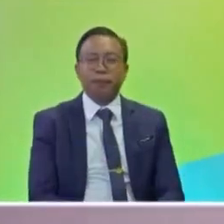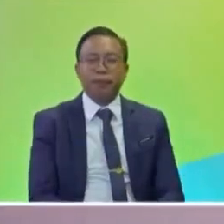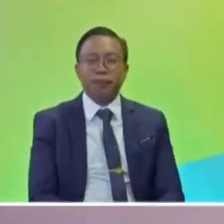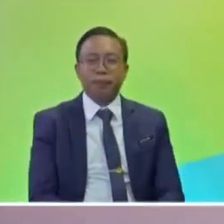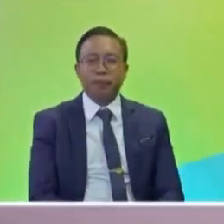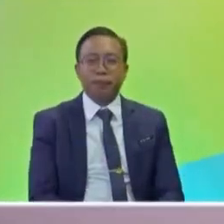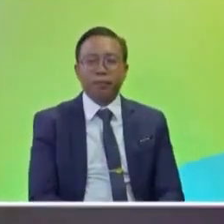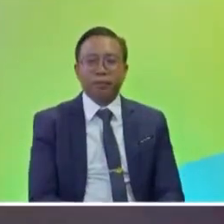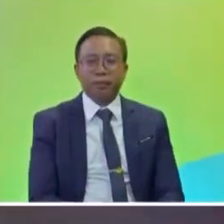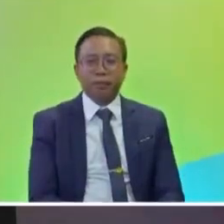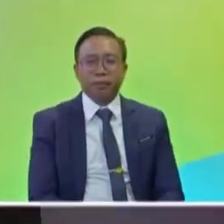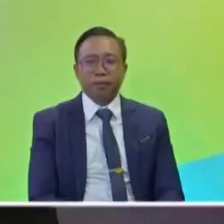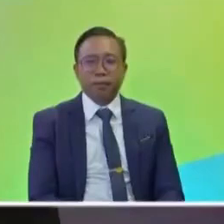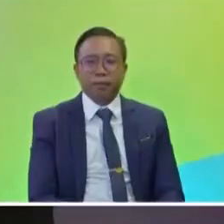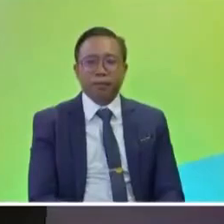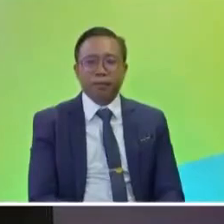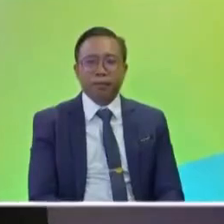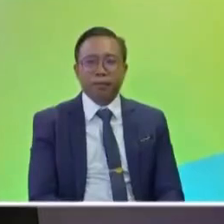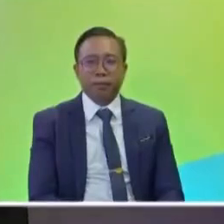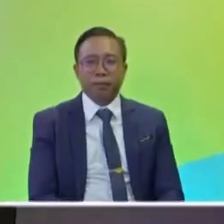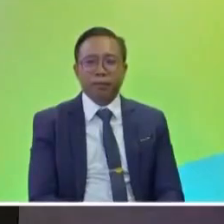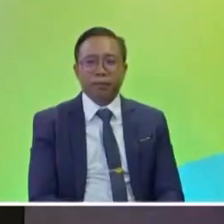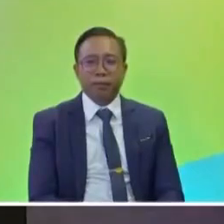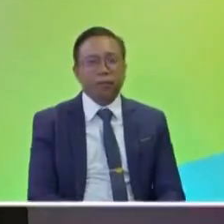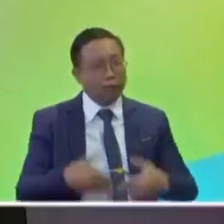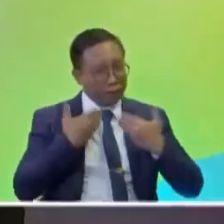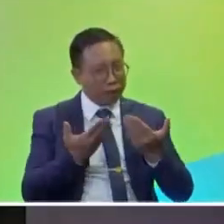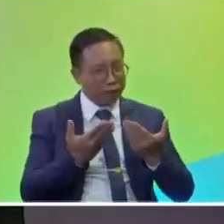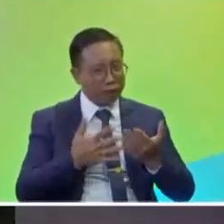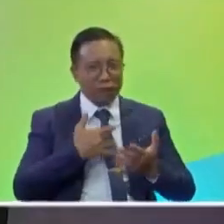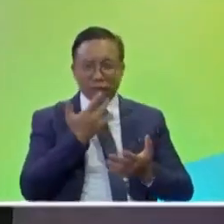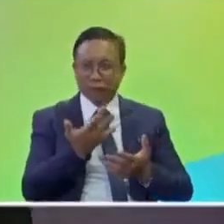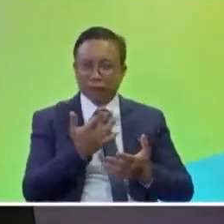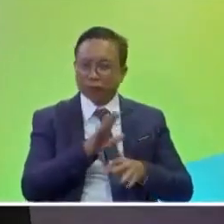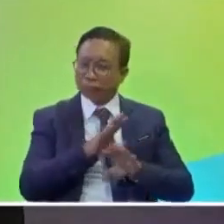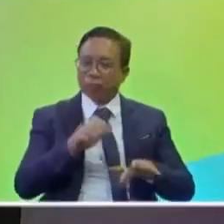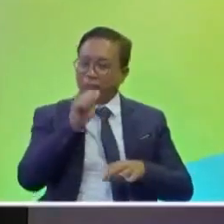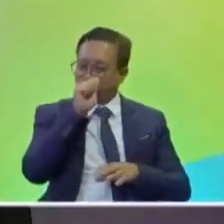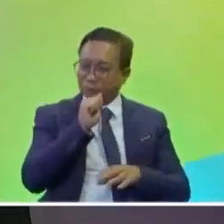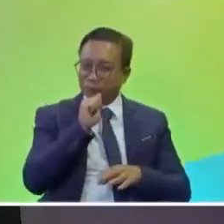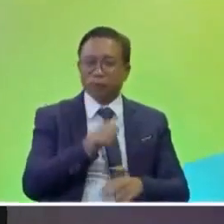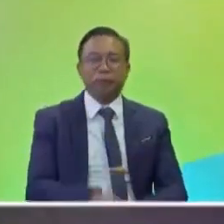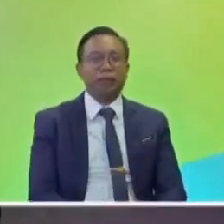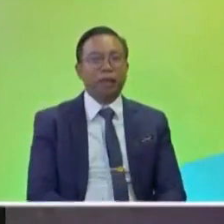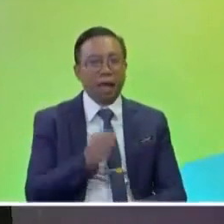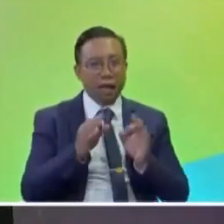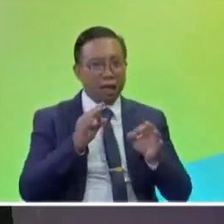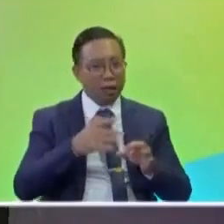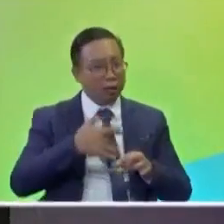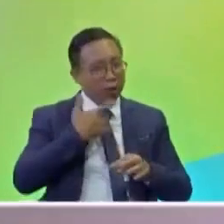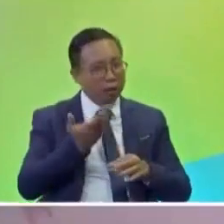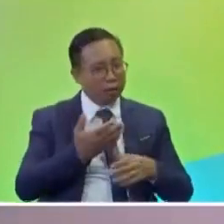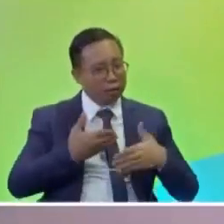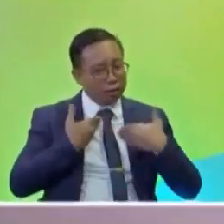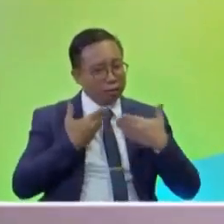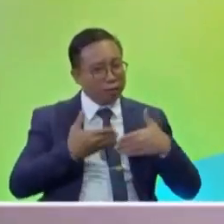Okey, boleh. Boleh cikgu. Okey. Okey. Macam mana perasaan? Saya dah bersedia cikgu, saya tak sabar ni nak. Kalau sama-sama rasa gembira mesti kena rasa